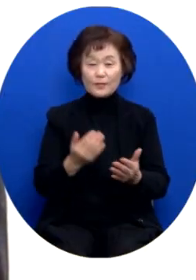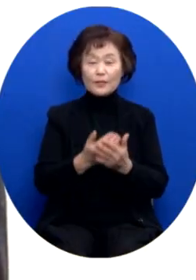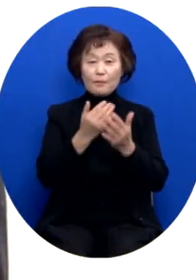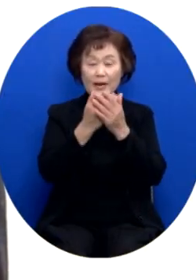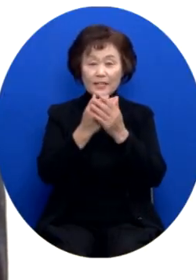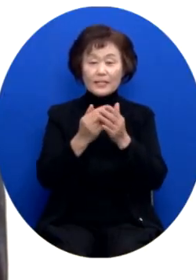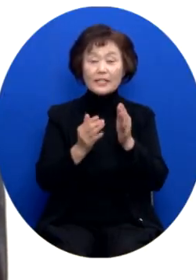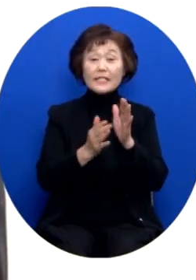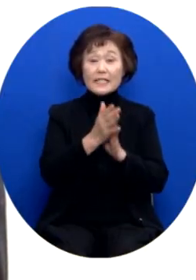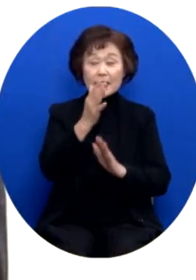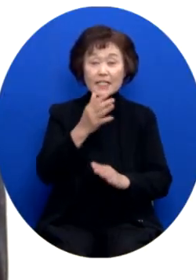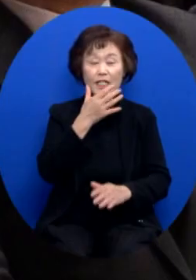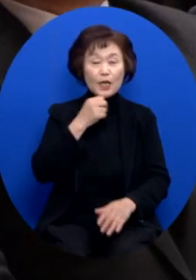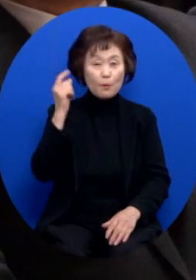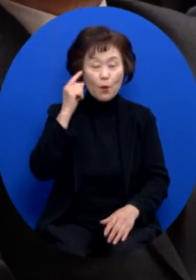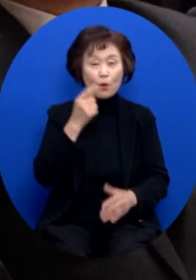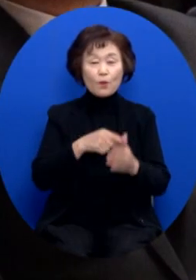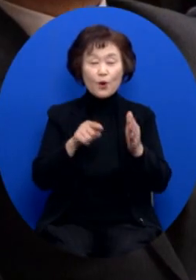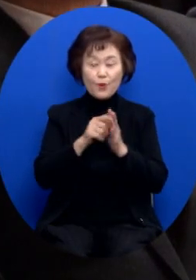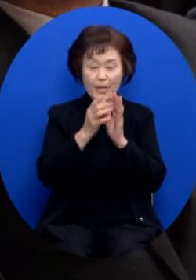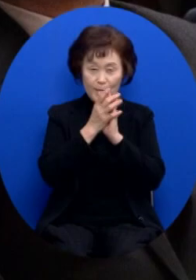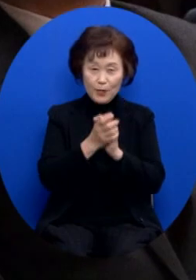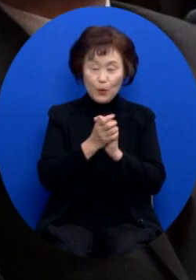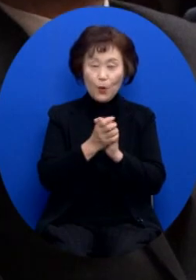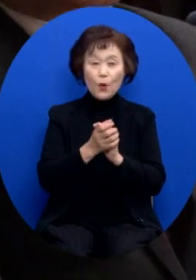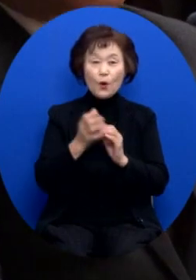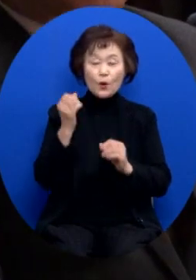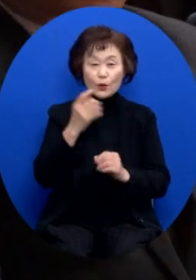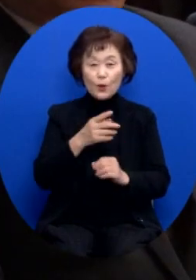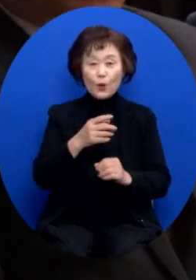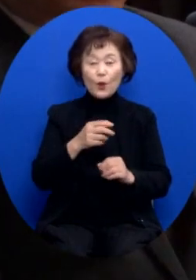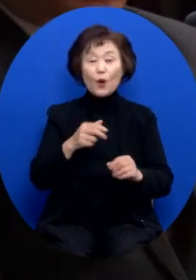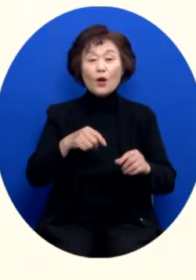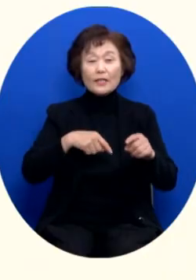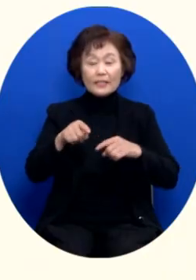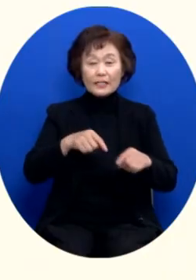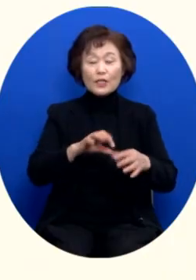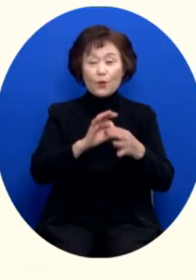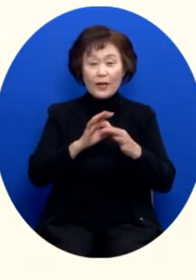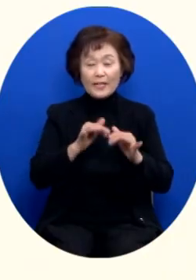광주시의 복음화와 부흥을 위한 기도와 더불어 정태영